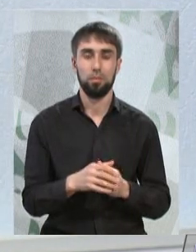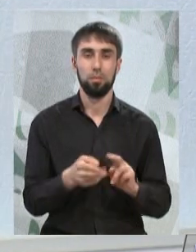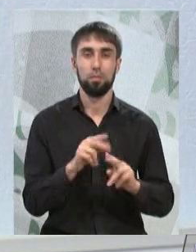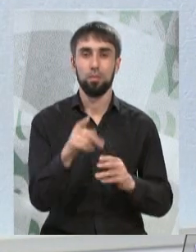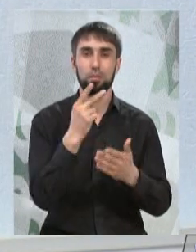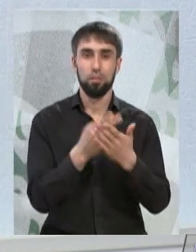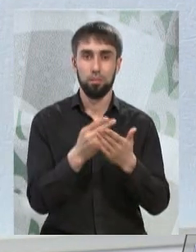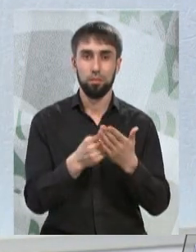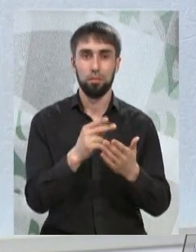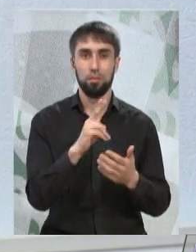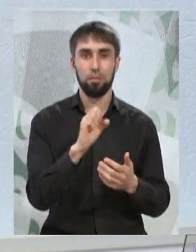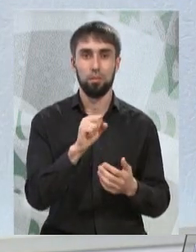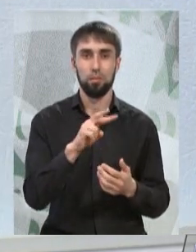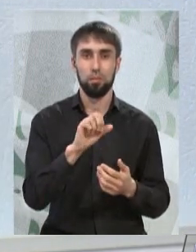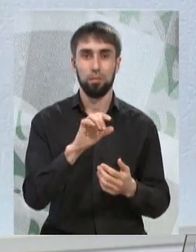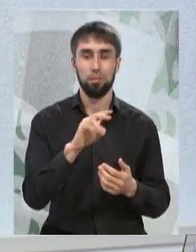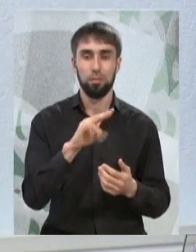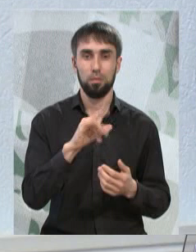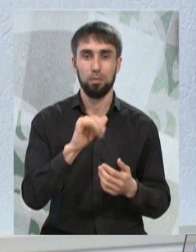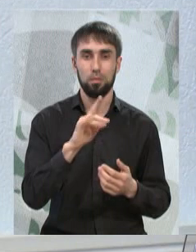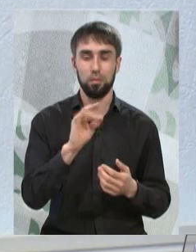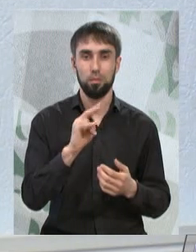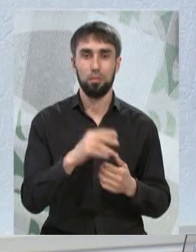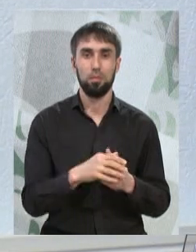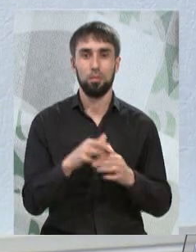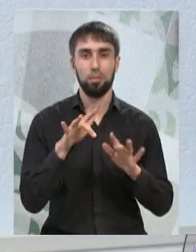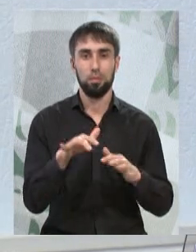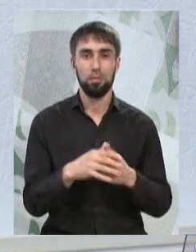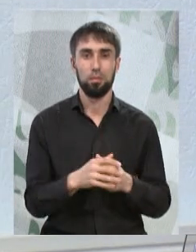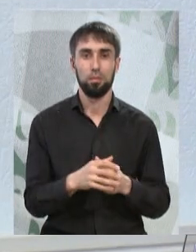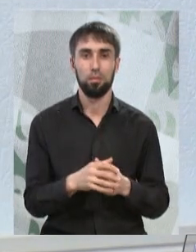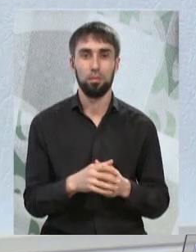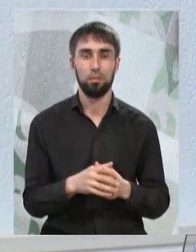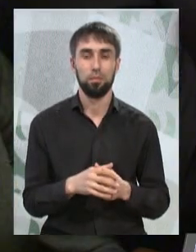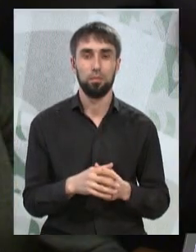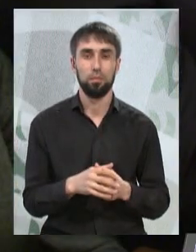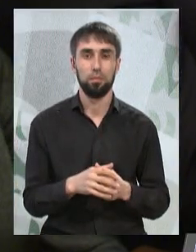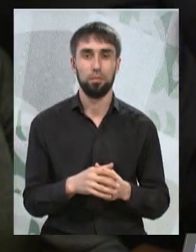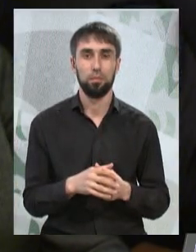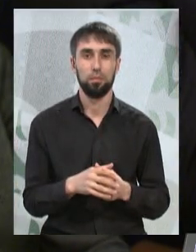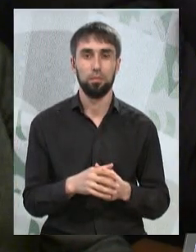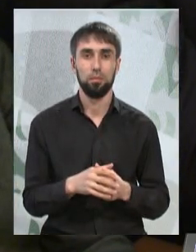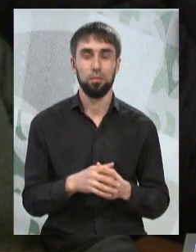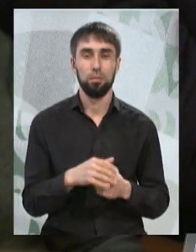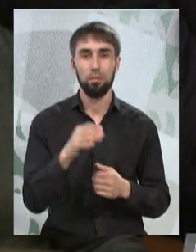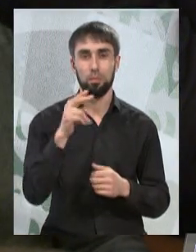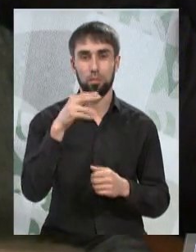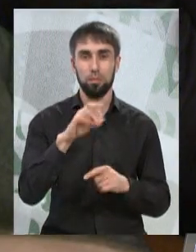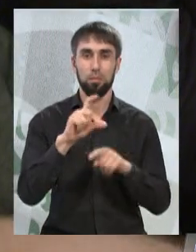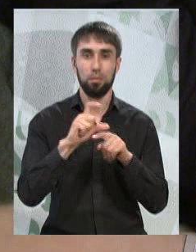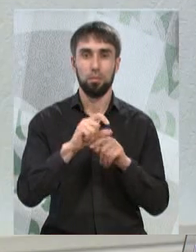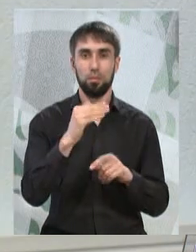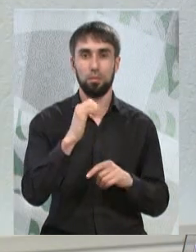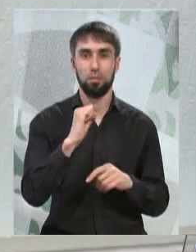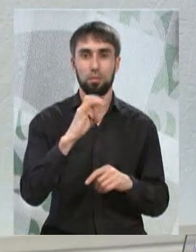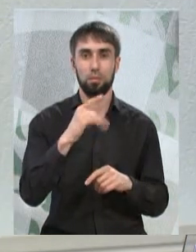предусматривает коллегиальное рассмотрение дел, жалоб в судебном заседании с приглашением сторон. По словам Фаргиева, основной тенденцией